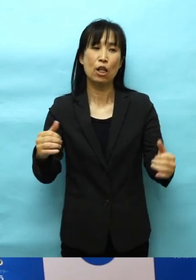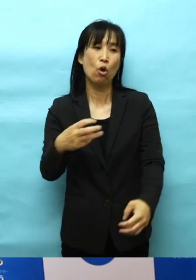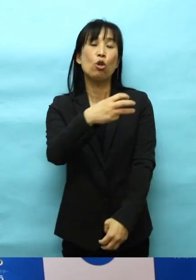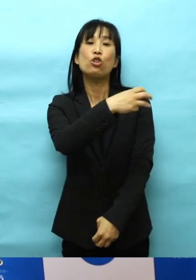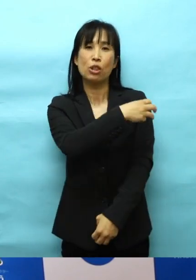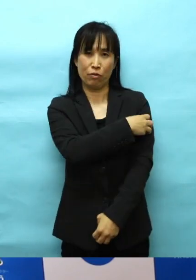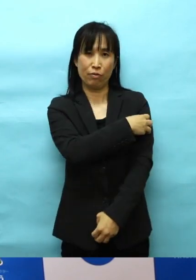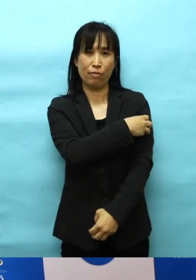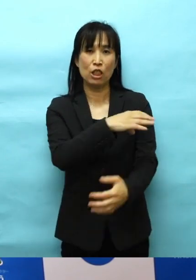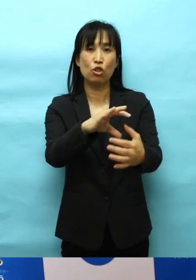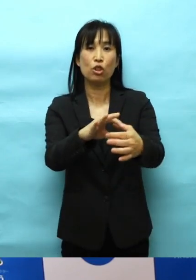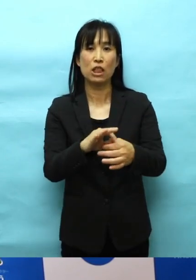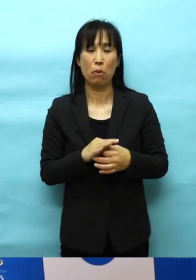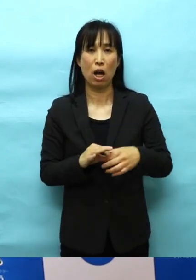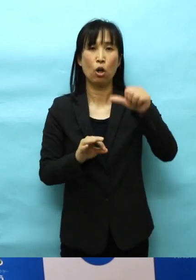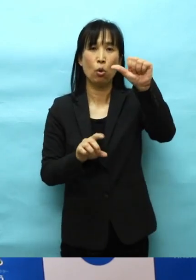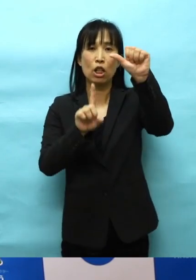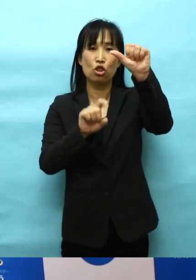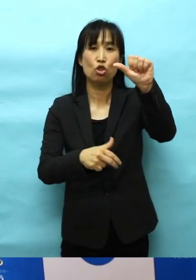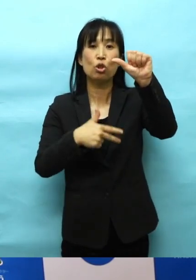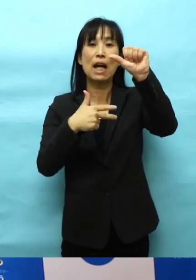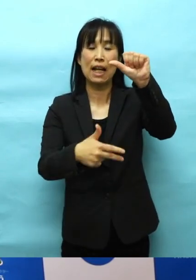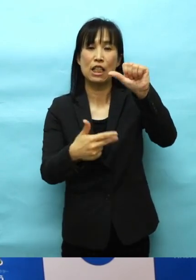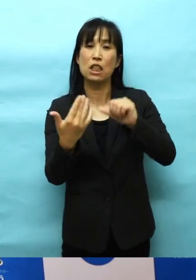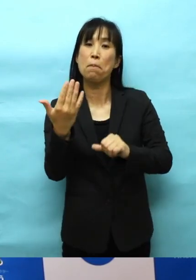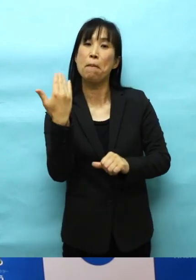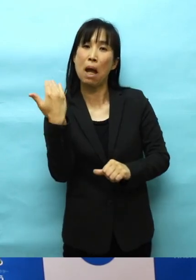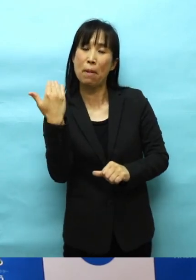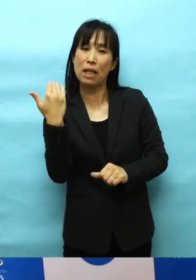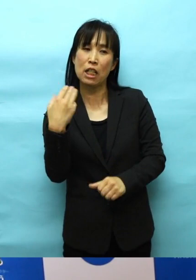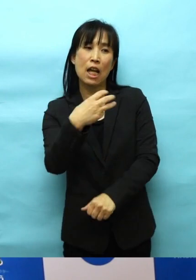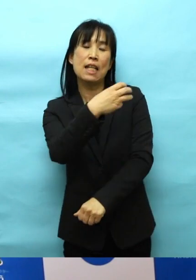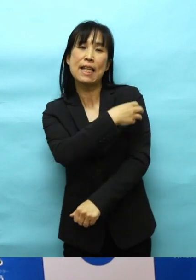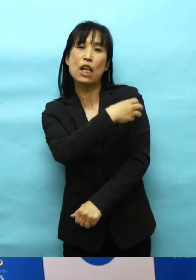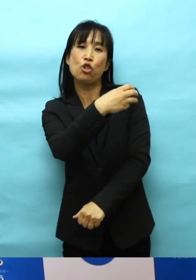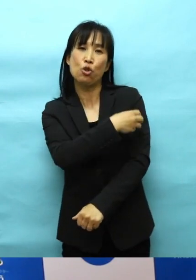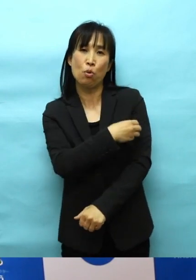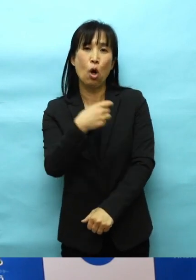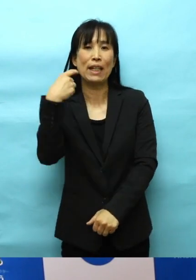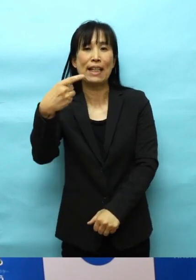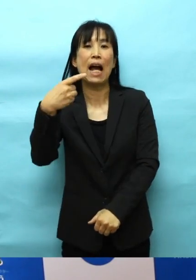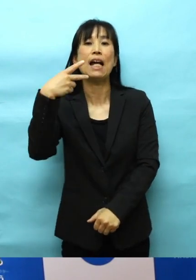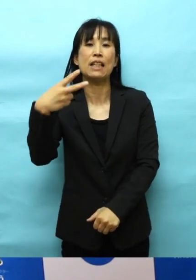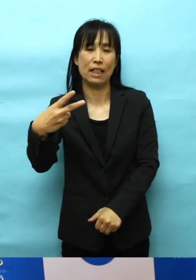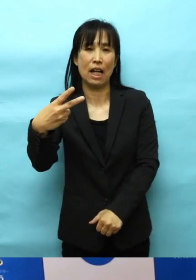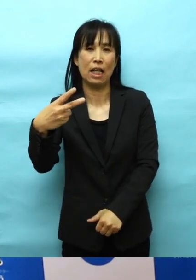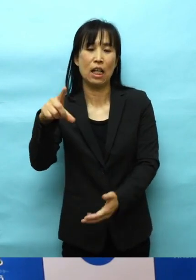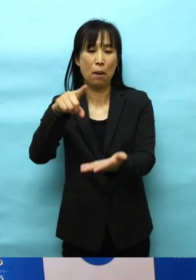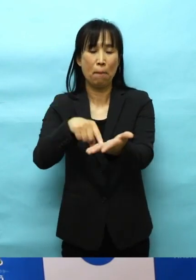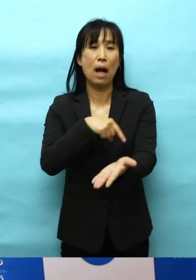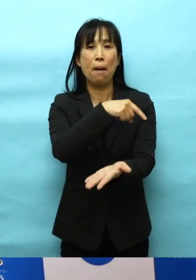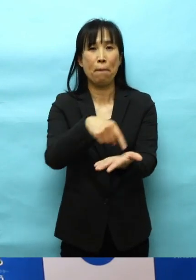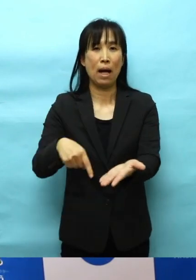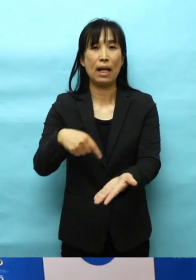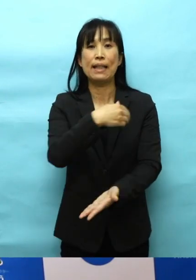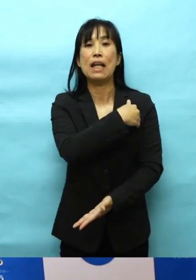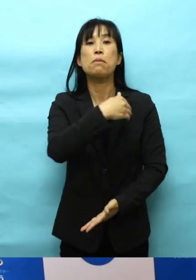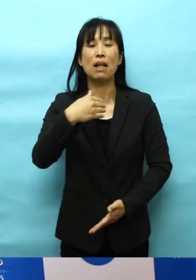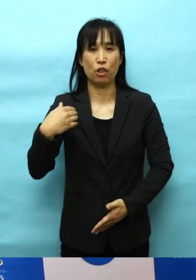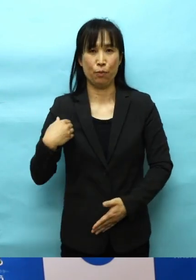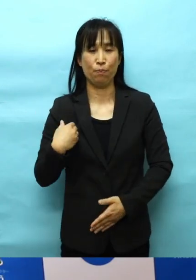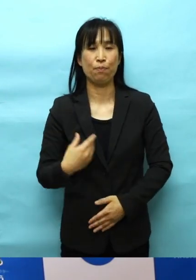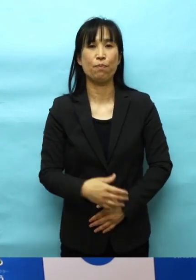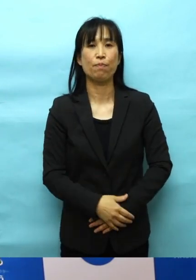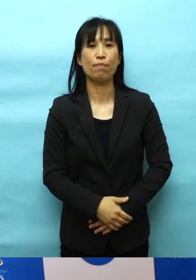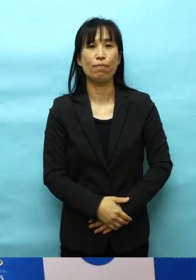への接種につきましては、5月17日までに2回目の接種がほぼ完了すること